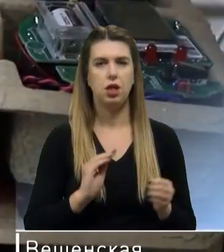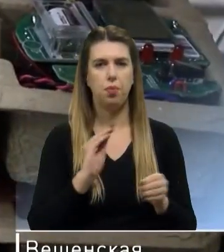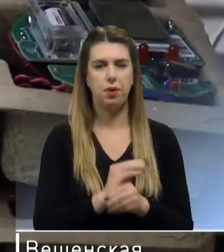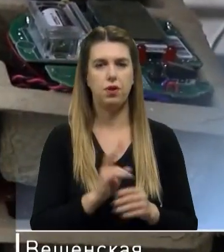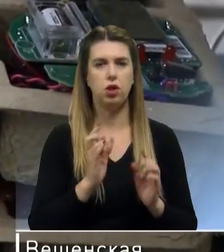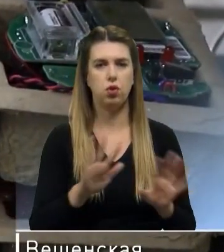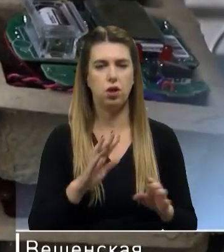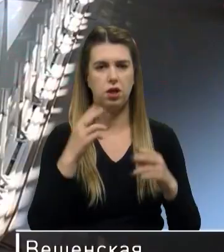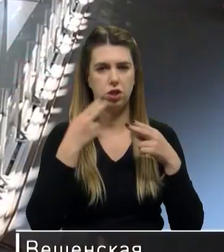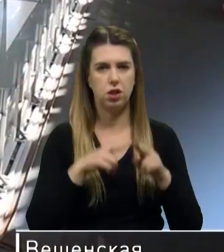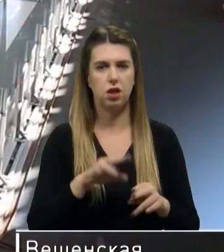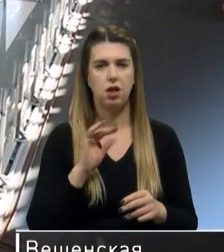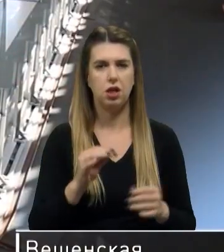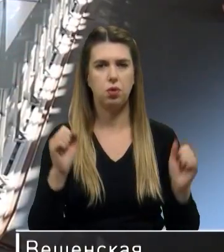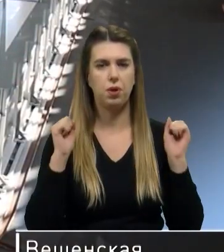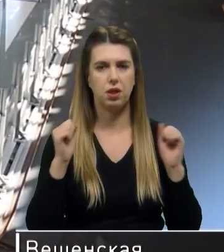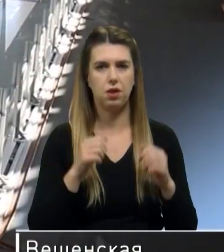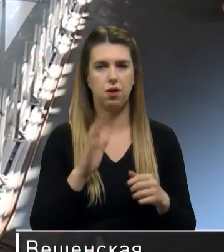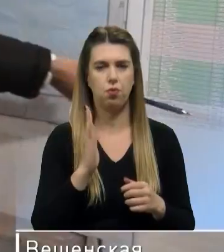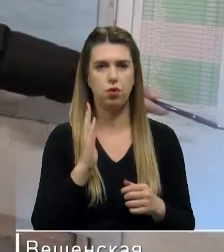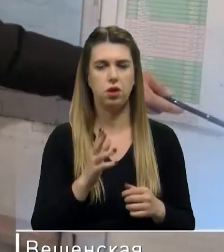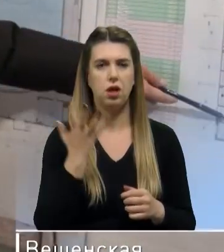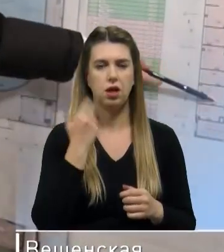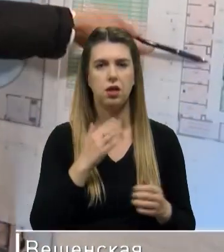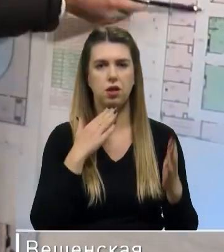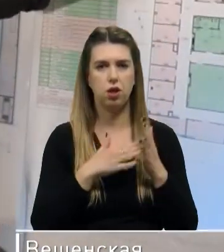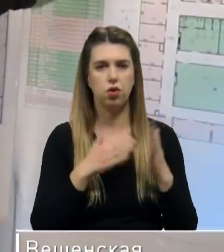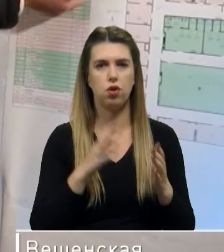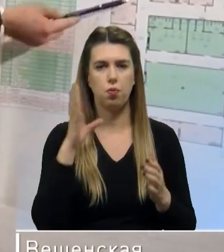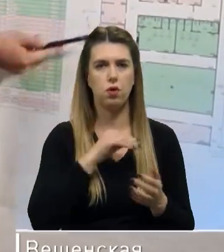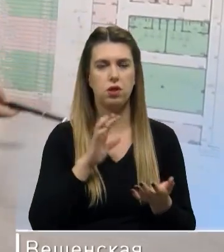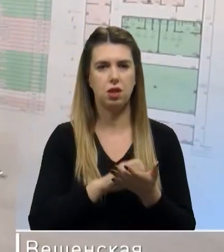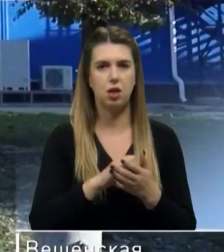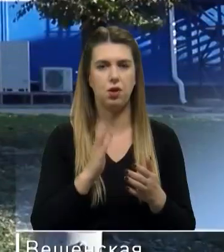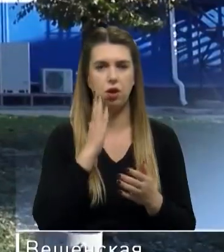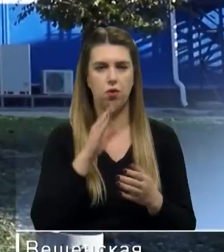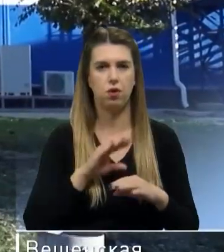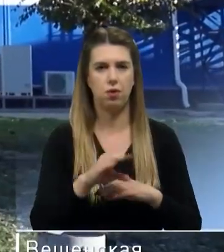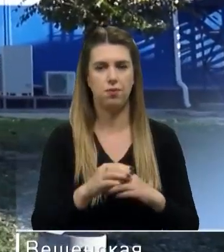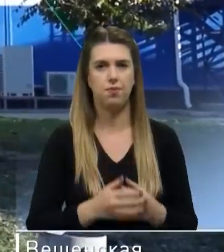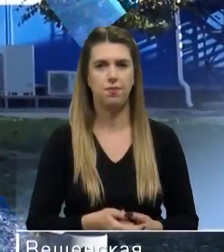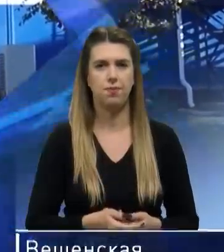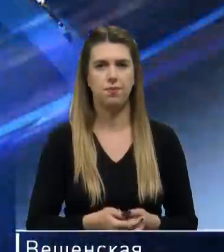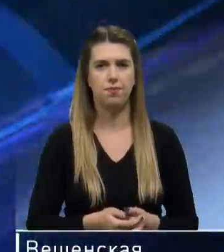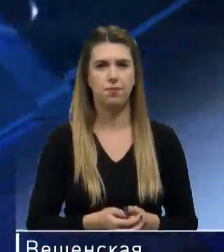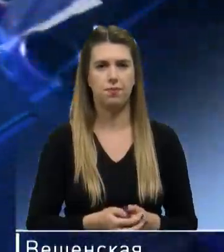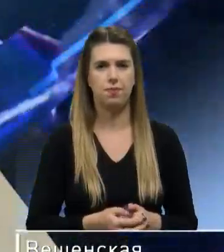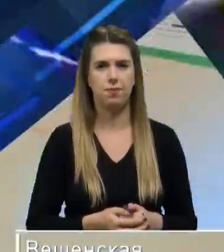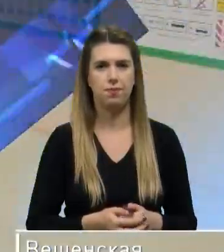Наращивание не только инженерного, но и спортивного потенциала. Когда таганрожцы смогут заниматься кёрлингом?